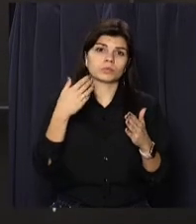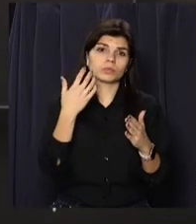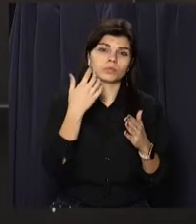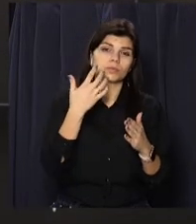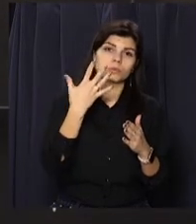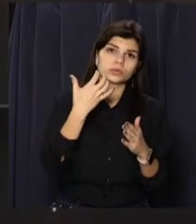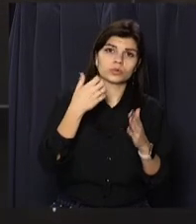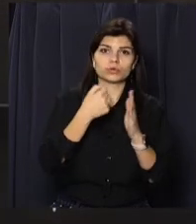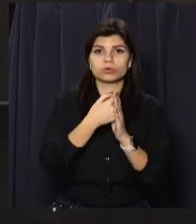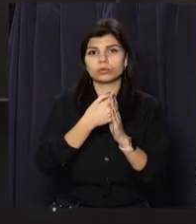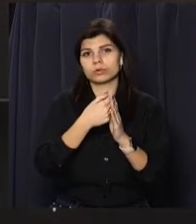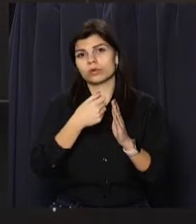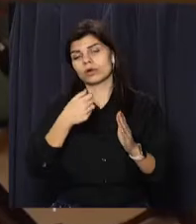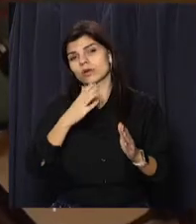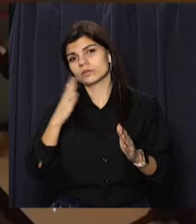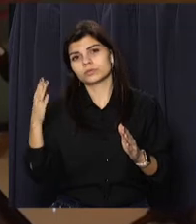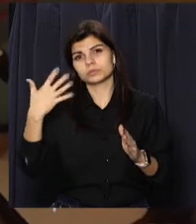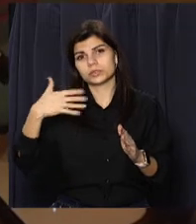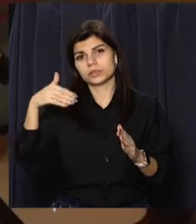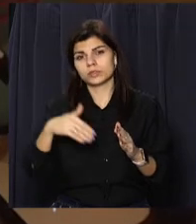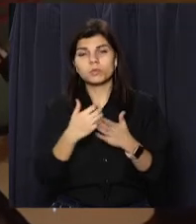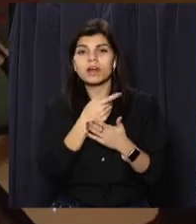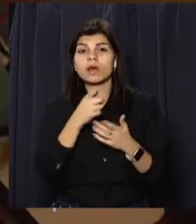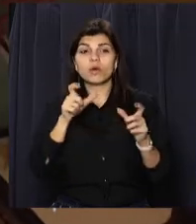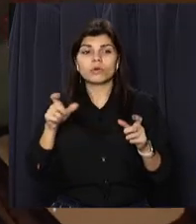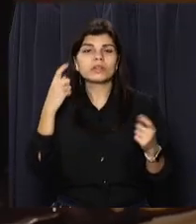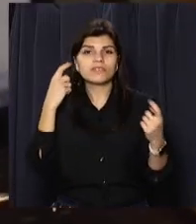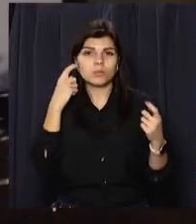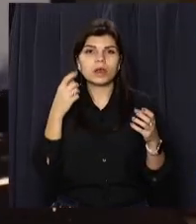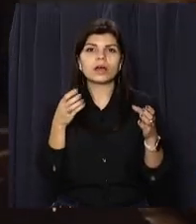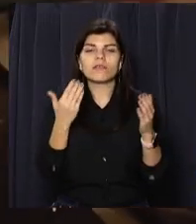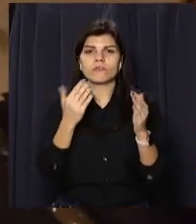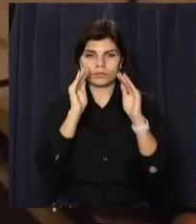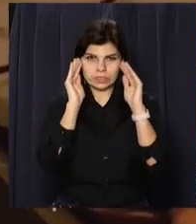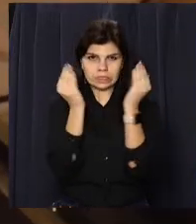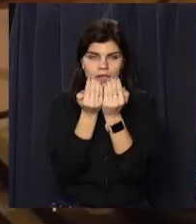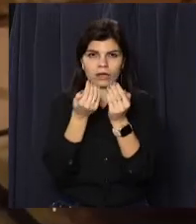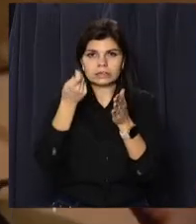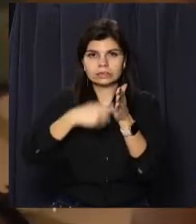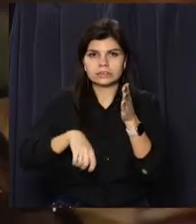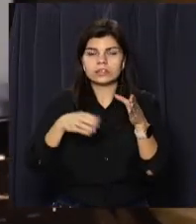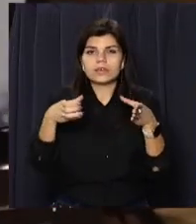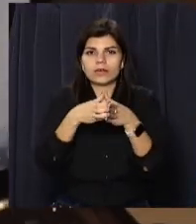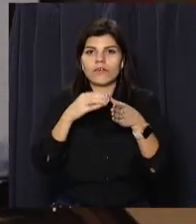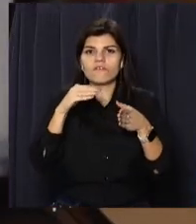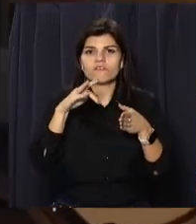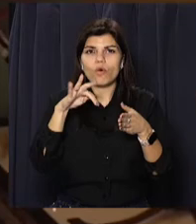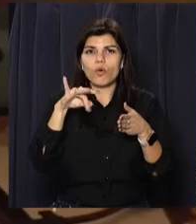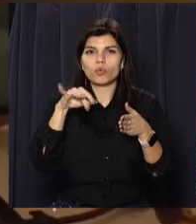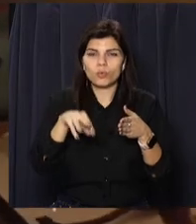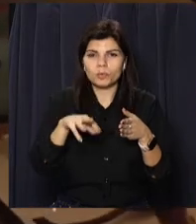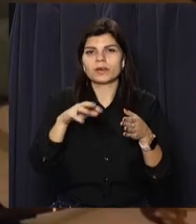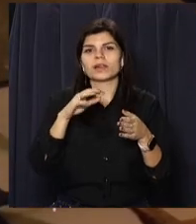до 50 000 гривень. Зловмисники збували інформацію на закритих хакерських форумах, а також у соцмережах та в